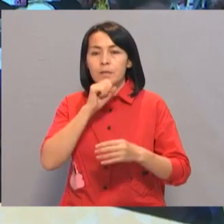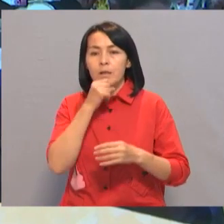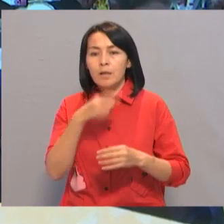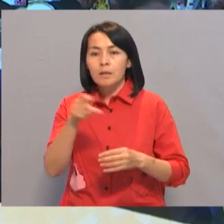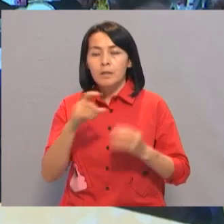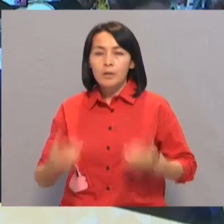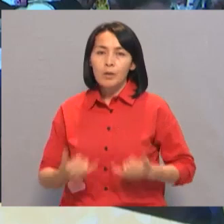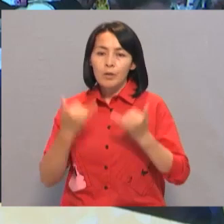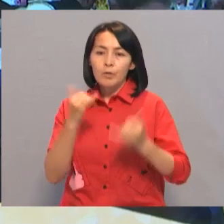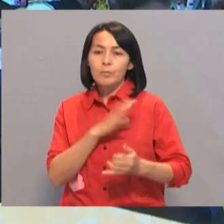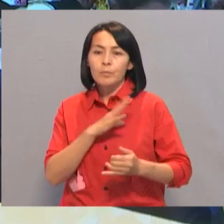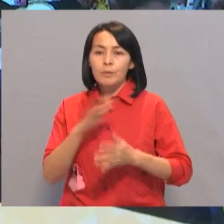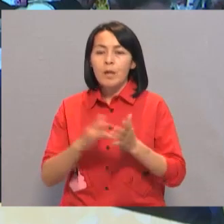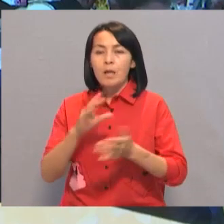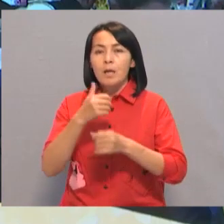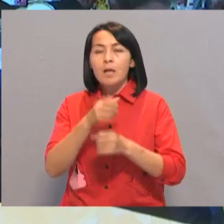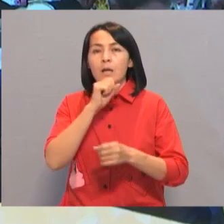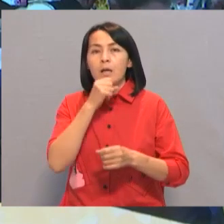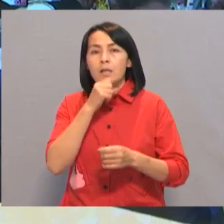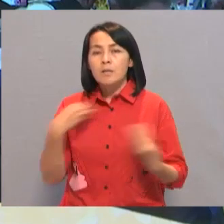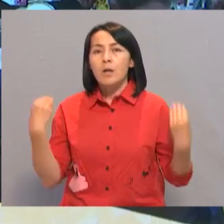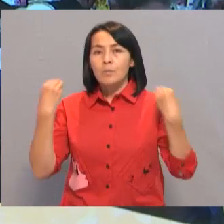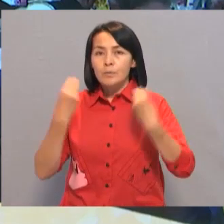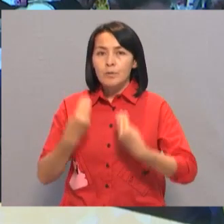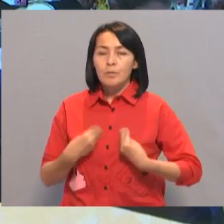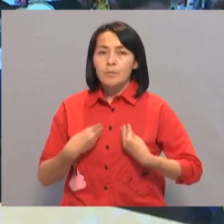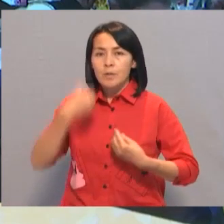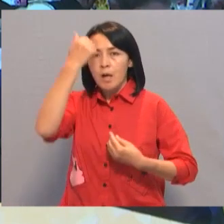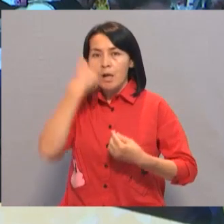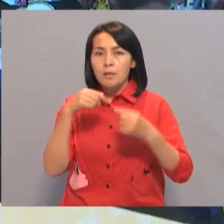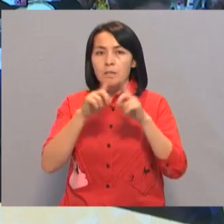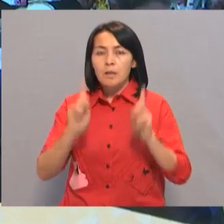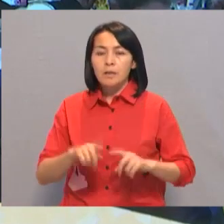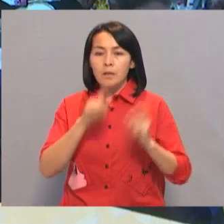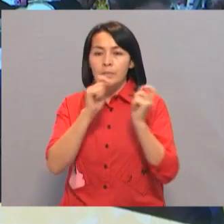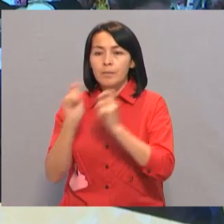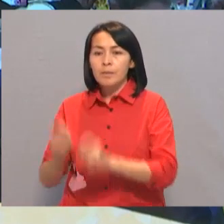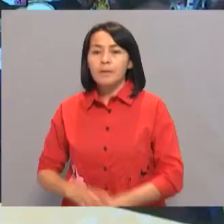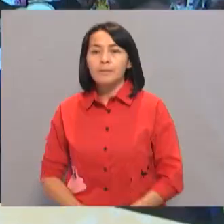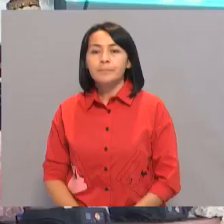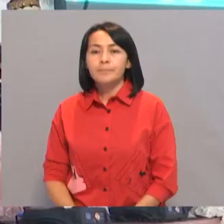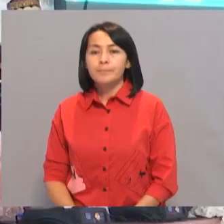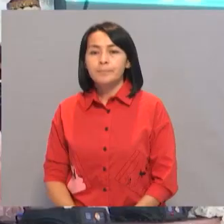ардагерлерге құрмет көрсетілді. Қала әкімі ақсақалдардың иығына шапан жауып, алғыс хаттармен марапаттады.